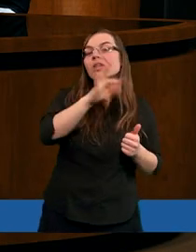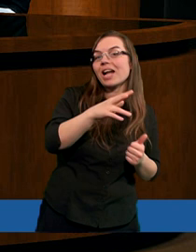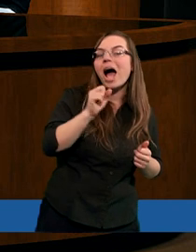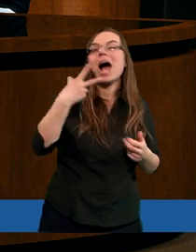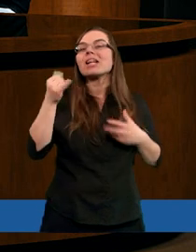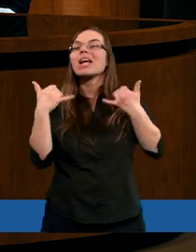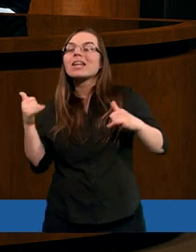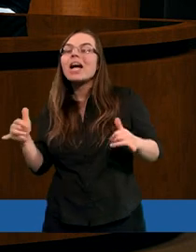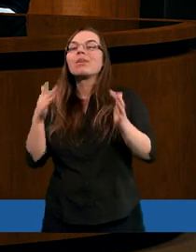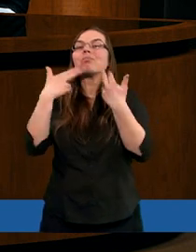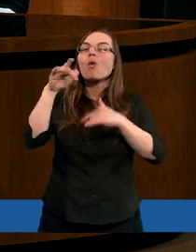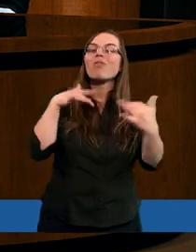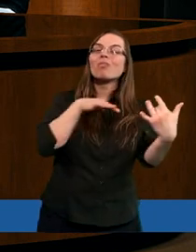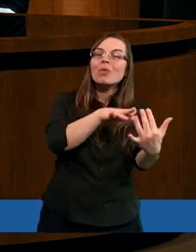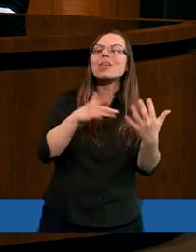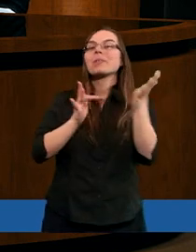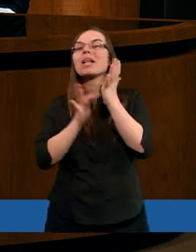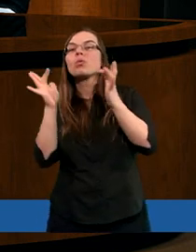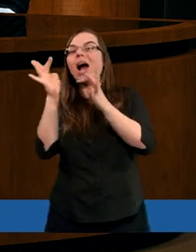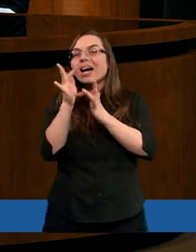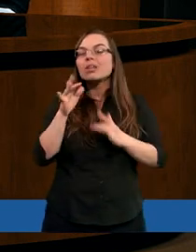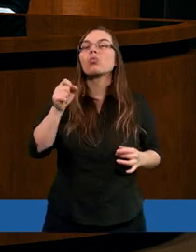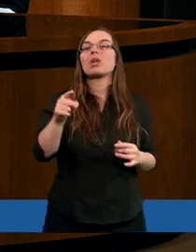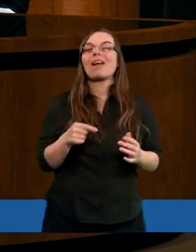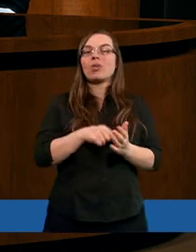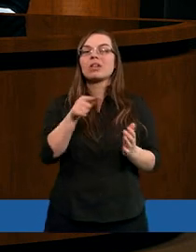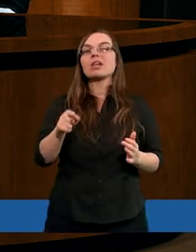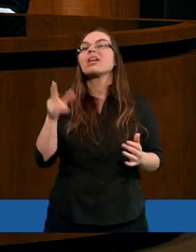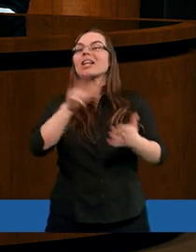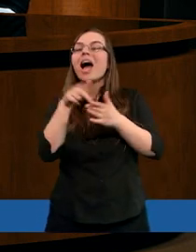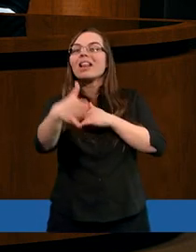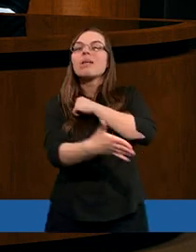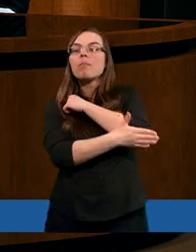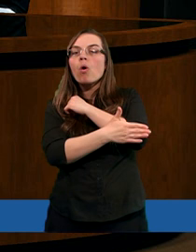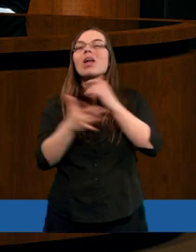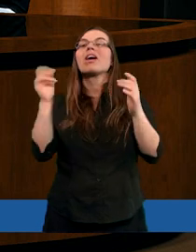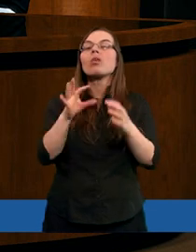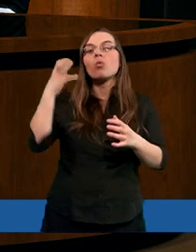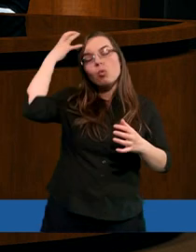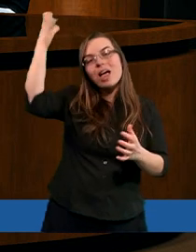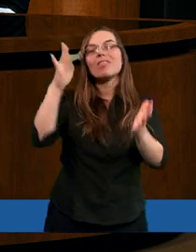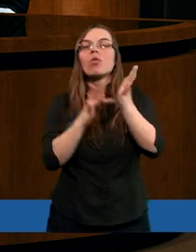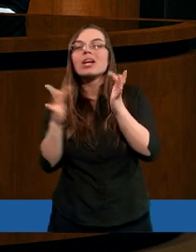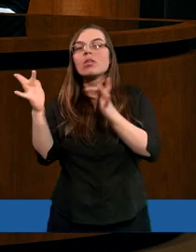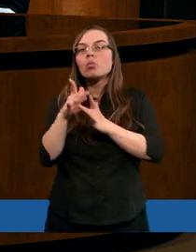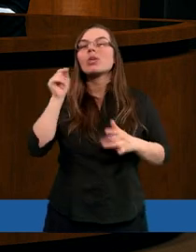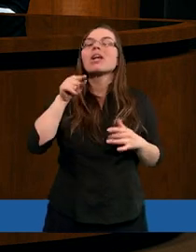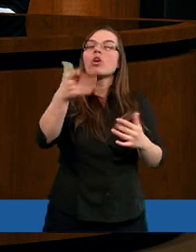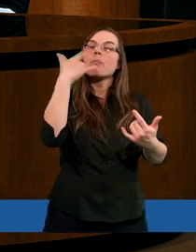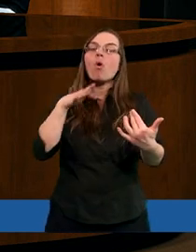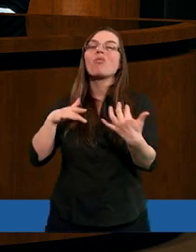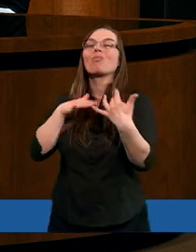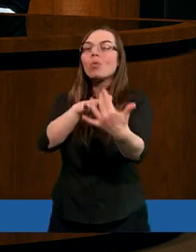Pod wpływem Jezusa Chrystusa i to jest niesamowicie istotne. Musimy właśnie rozumieć, że na tym polega właśnie Królestwo Jezusa, żeby być pod wpływem, bezpośrednio pod